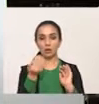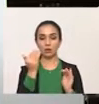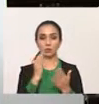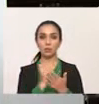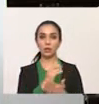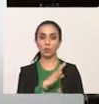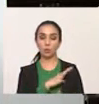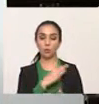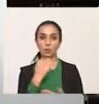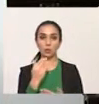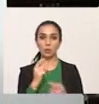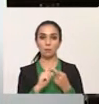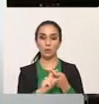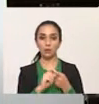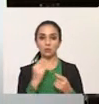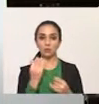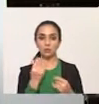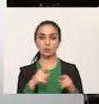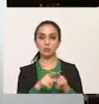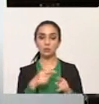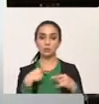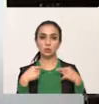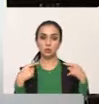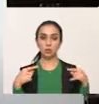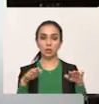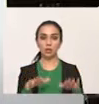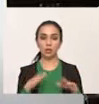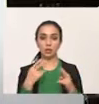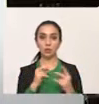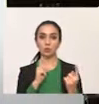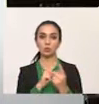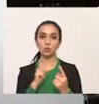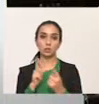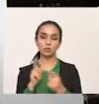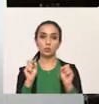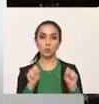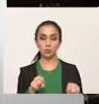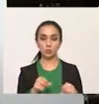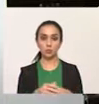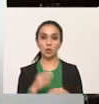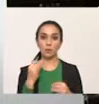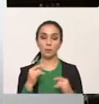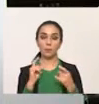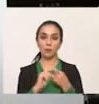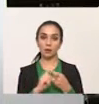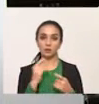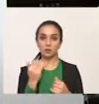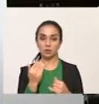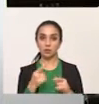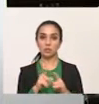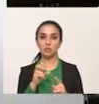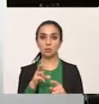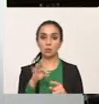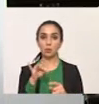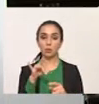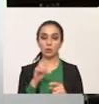bo'lgandir. Bakteriyalarni biz turli yerlarda uchratishimiz mumkin. Bakteriyalarning